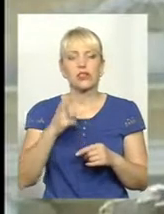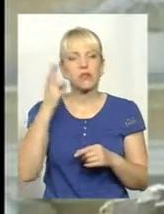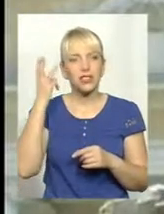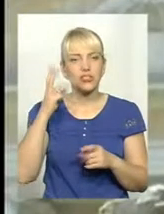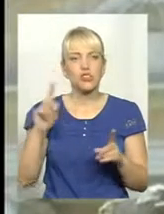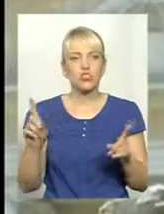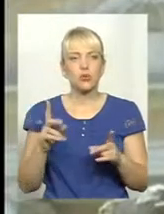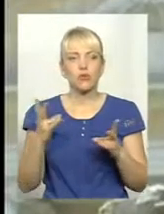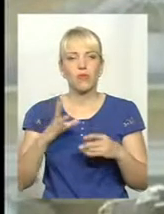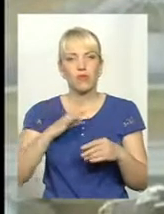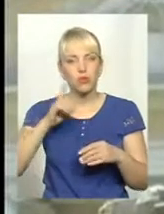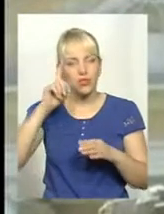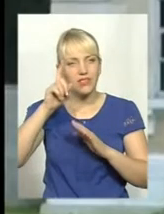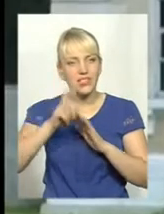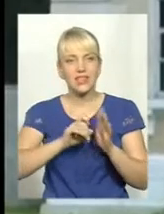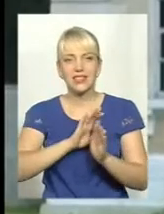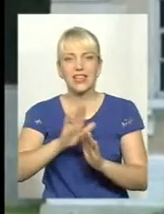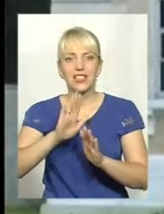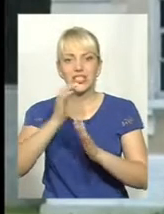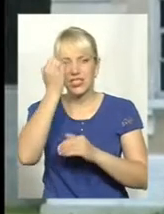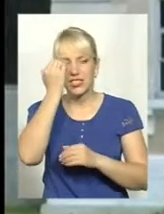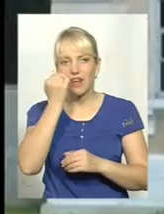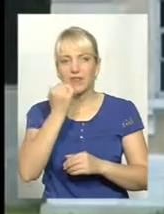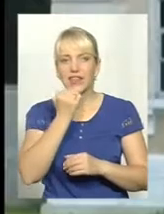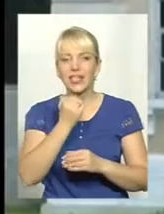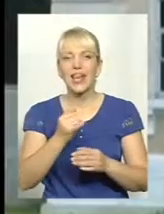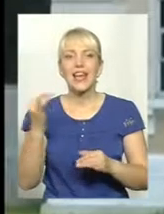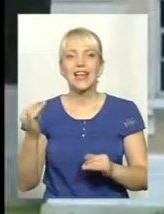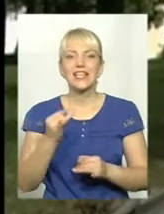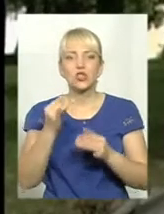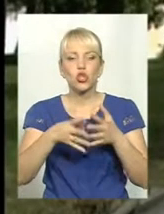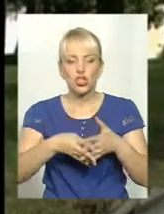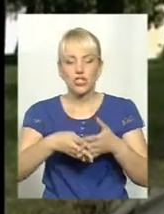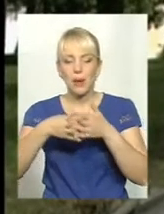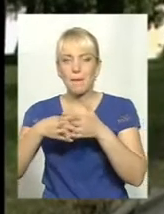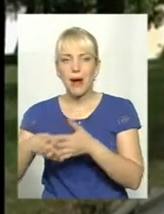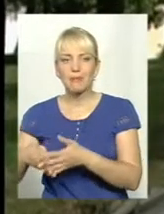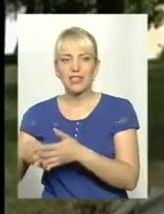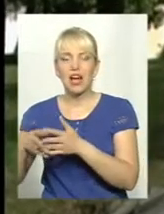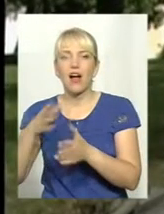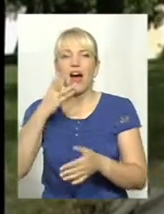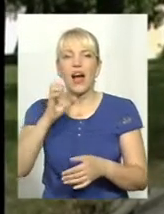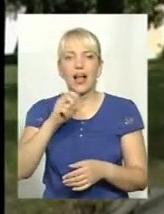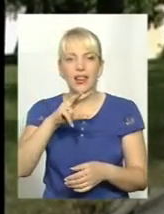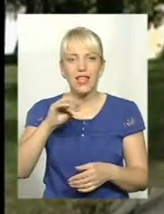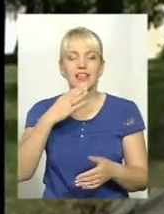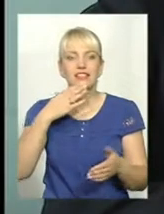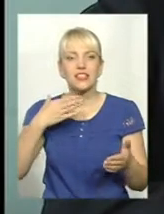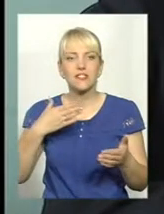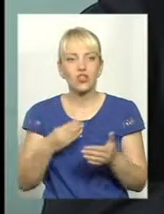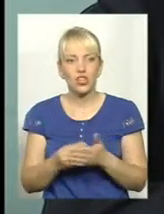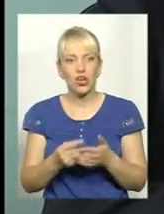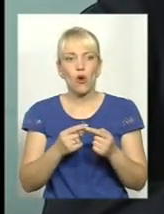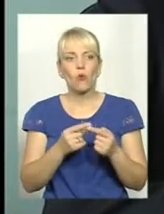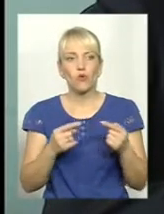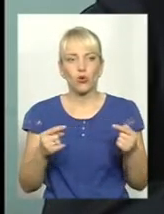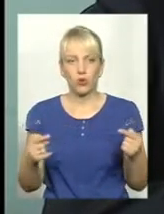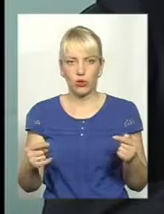хлопців. Кожне місце Хмельниччини викликає певну асоціацію. За словами директора обласного департаменту економічного розвитку, промисловості